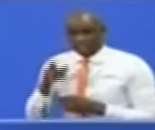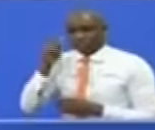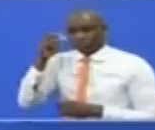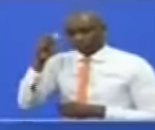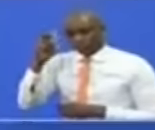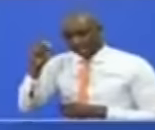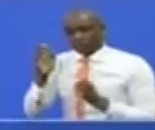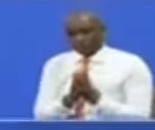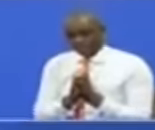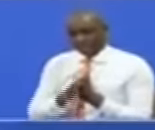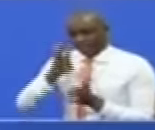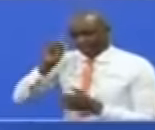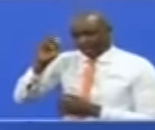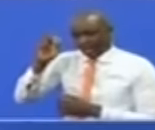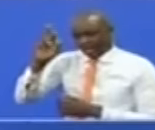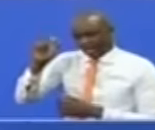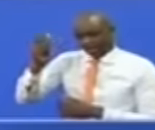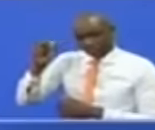ile Marakwet